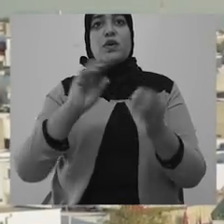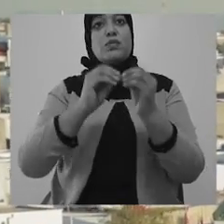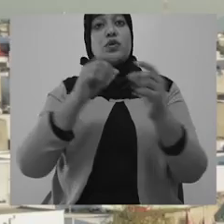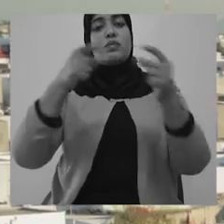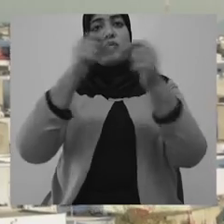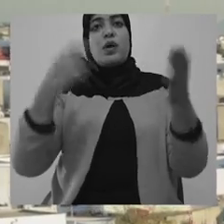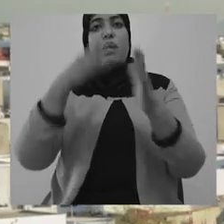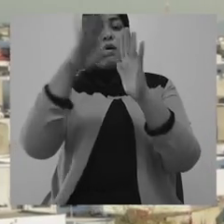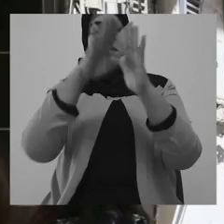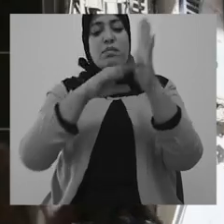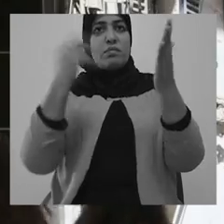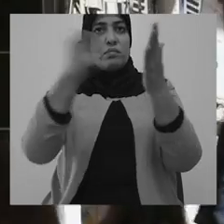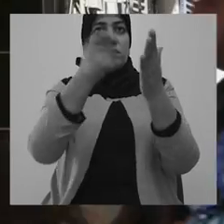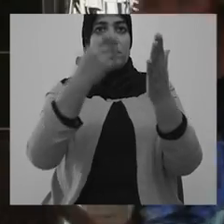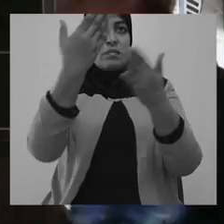projet Decide.